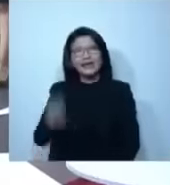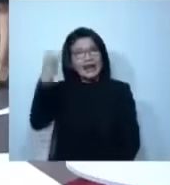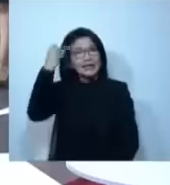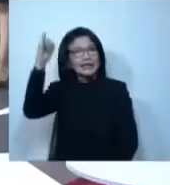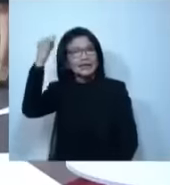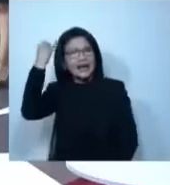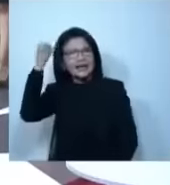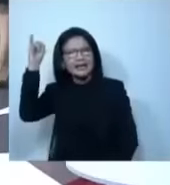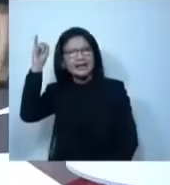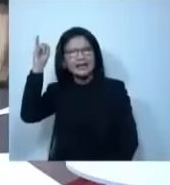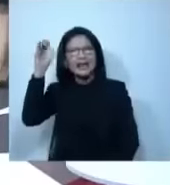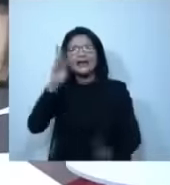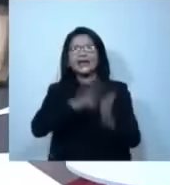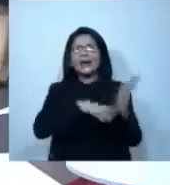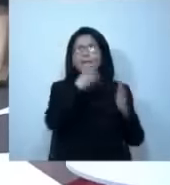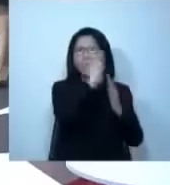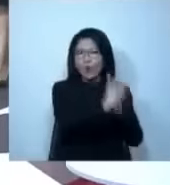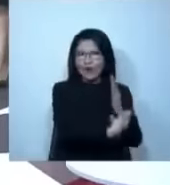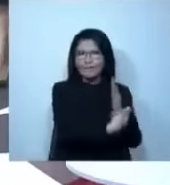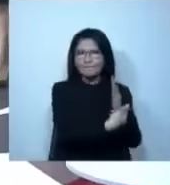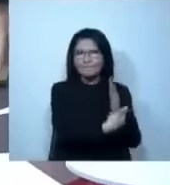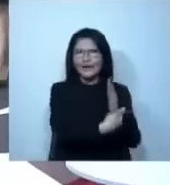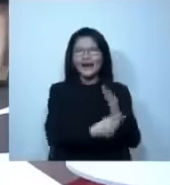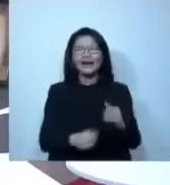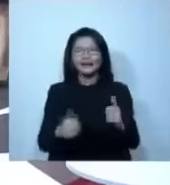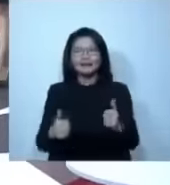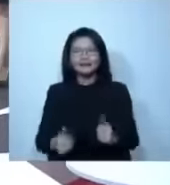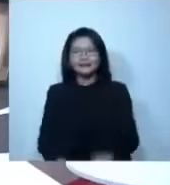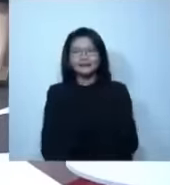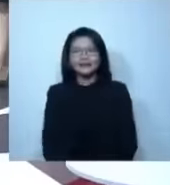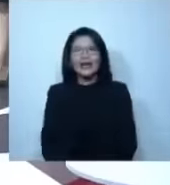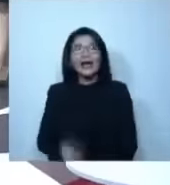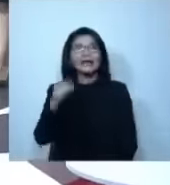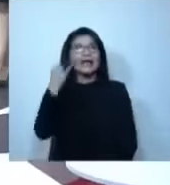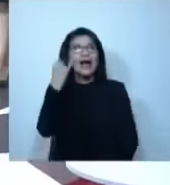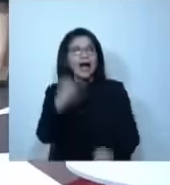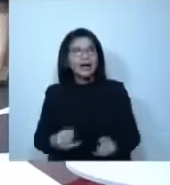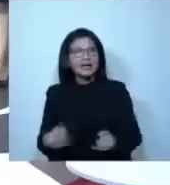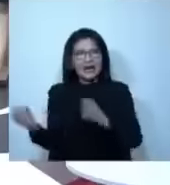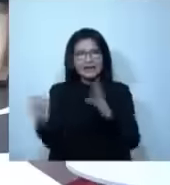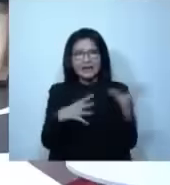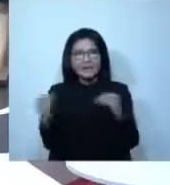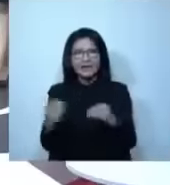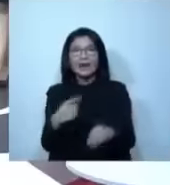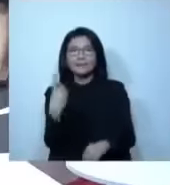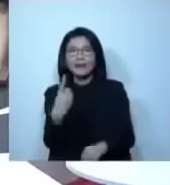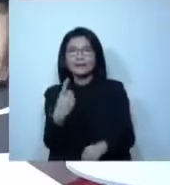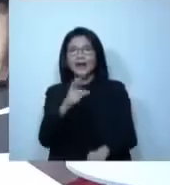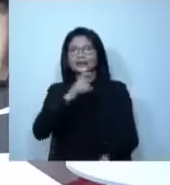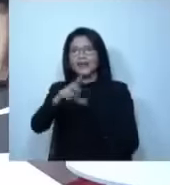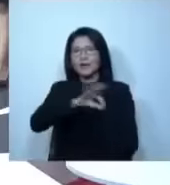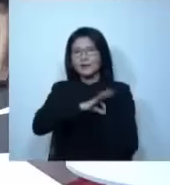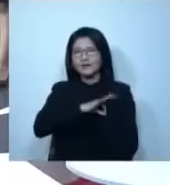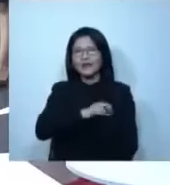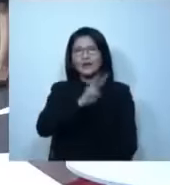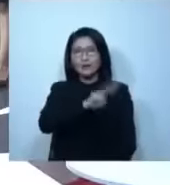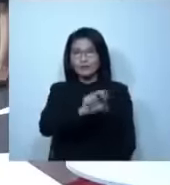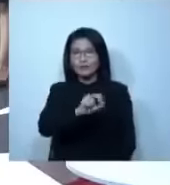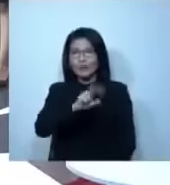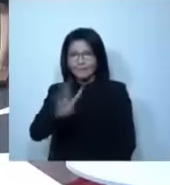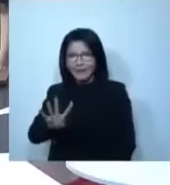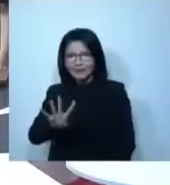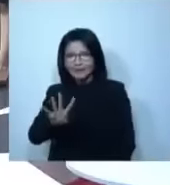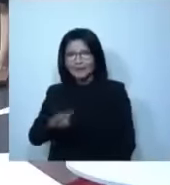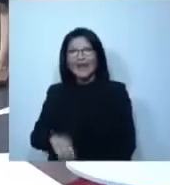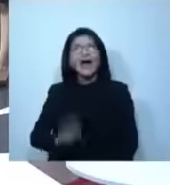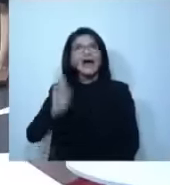dan juga program-program. Tentunya inilah akhir dari debat pertama Capres 2024.